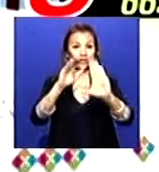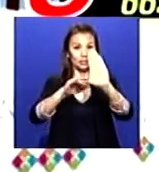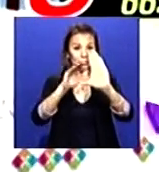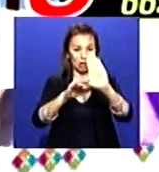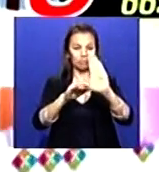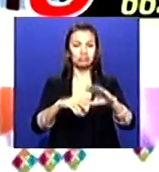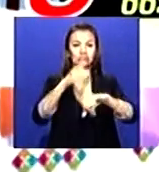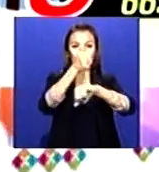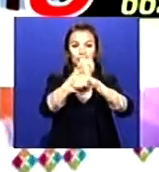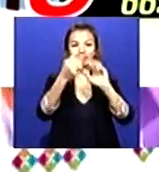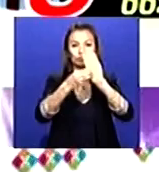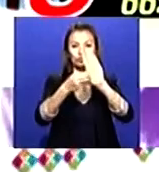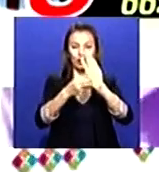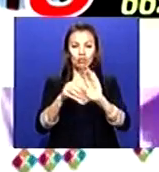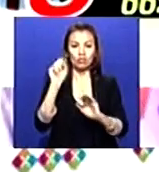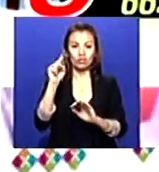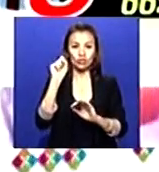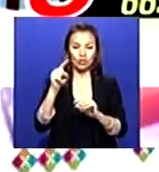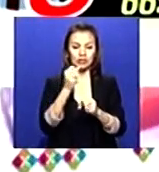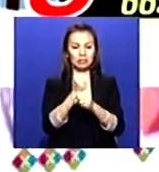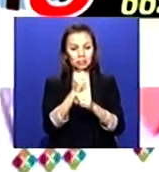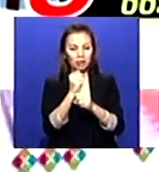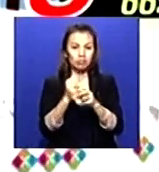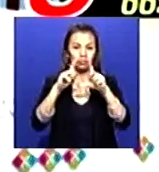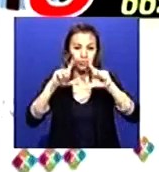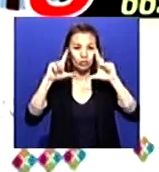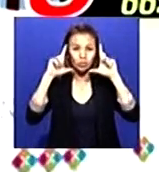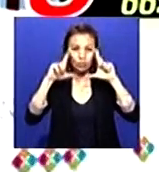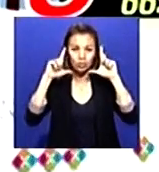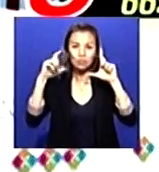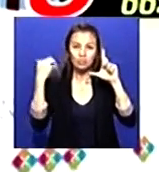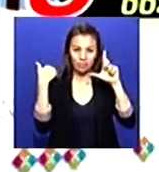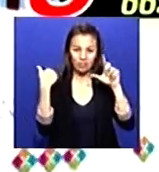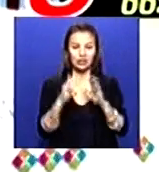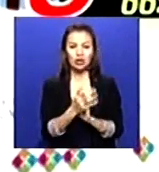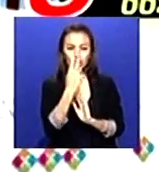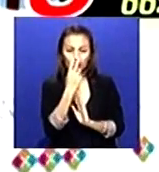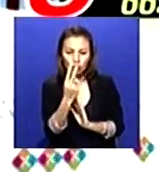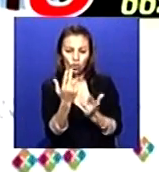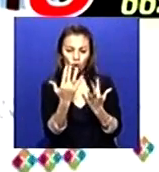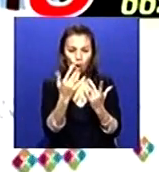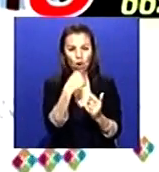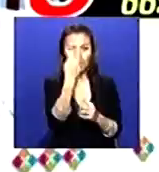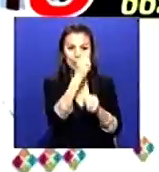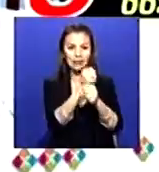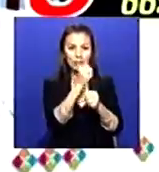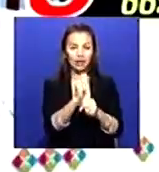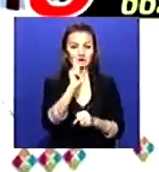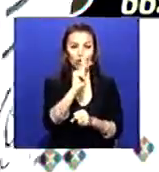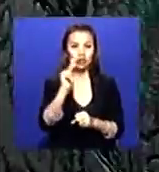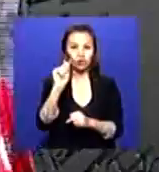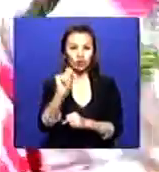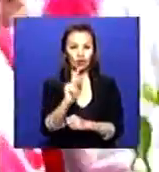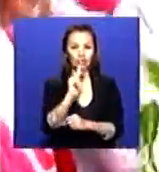ก็เร่งลงพื้นที่ในช่วงโค้งสุดท้ายโดยมีบางส่วนก็เฝ้าติดตามความคืบหน้าการร้องเรียนการทำงานของกกต.และกทม.ค่